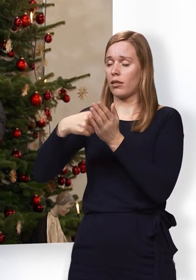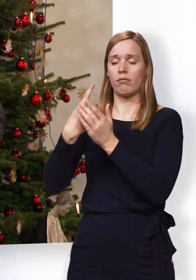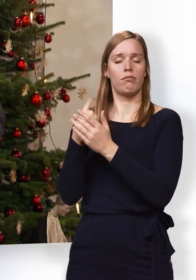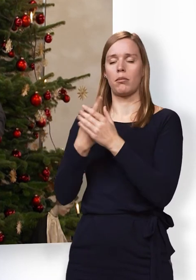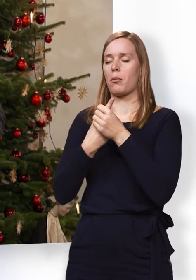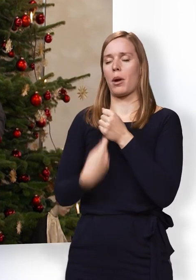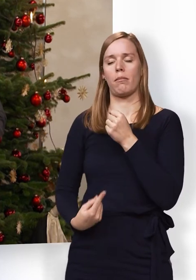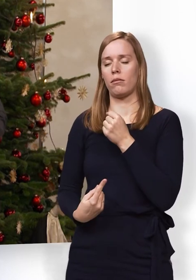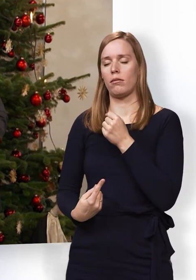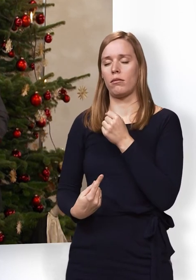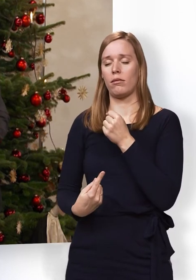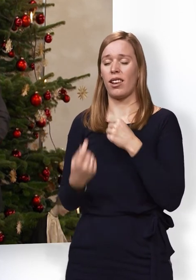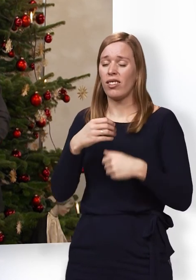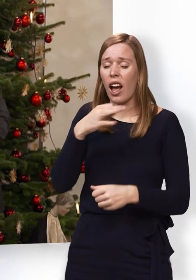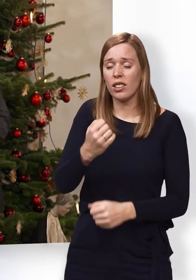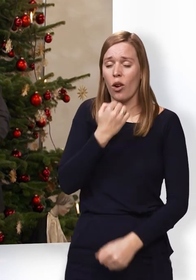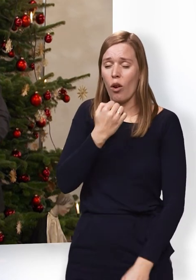Unsere Hoffnung allein ist Jesus Christus.